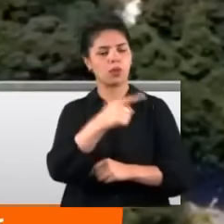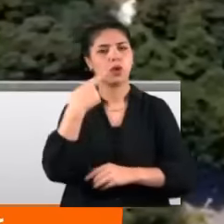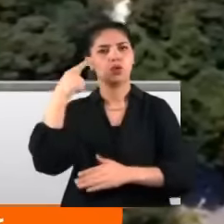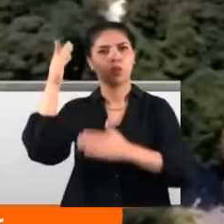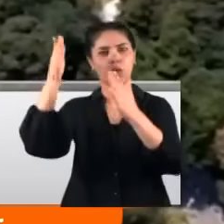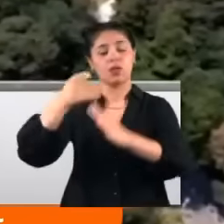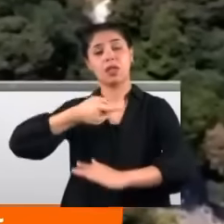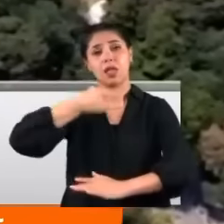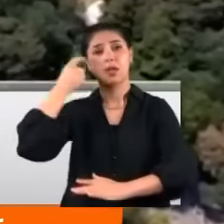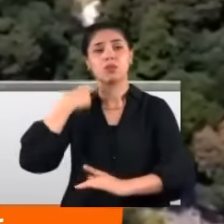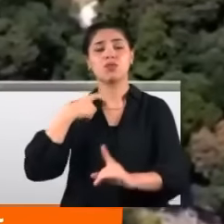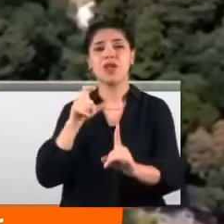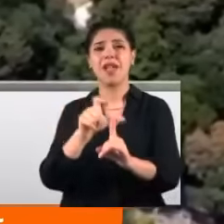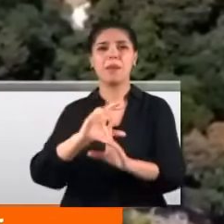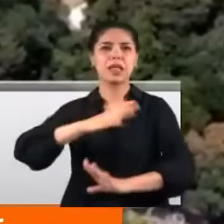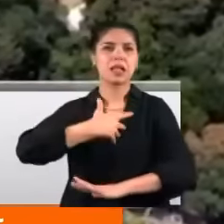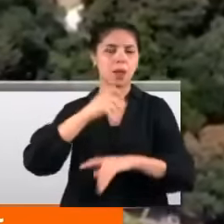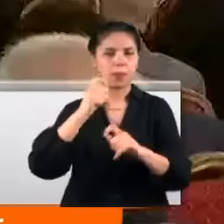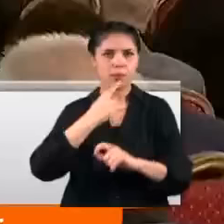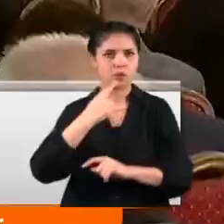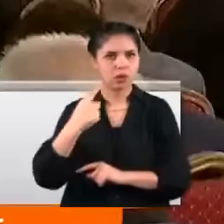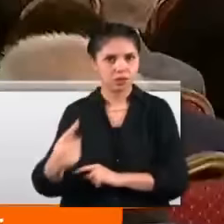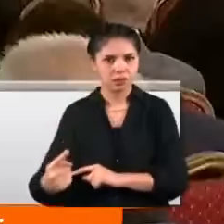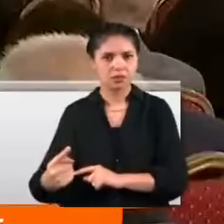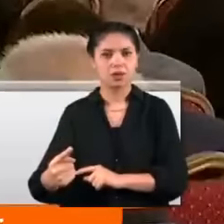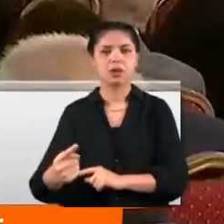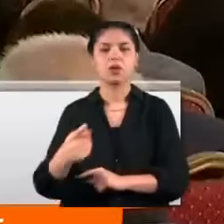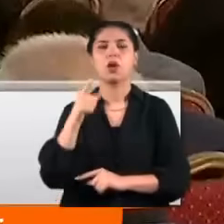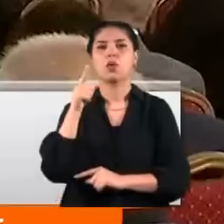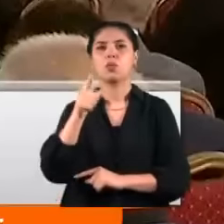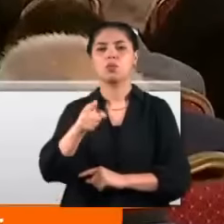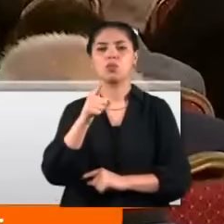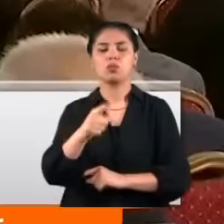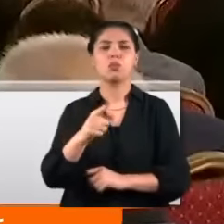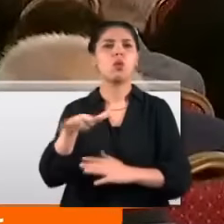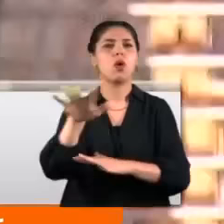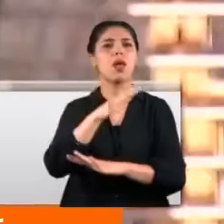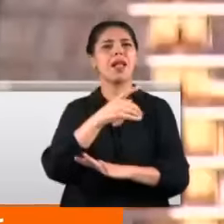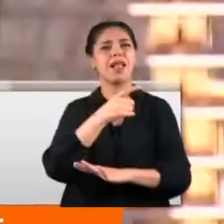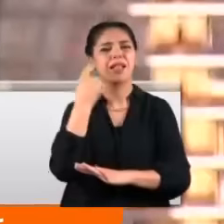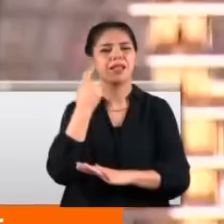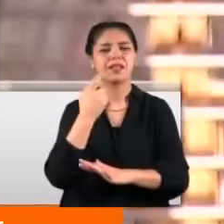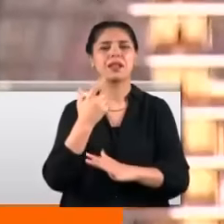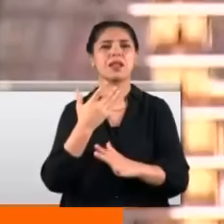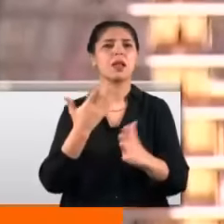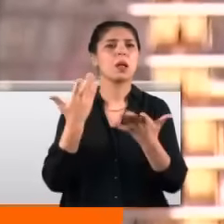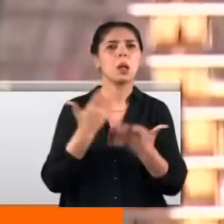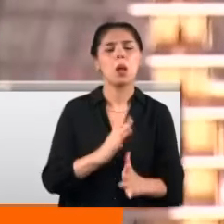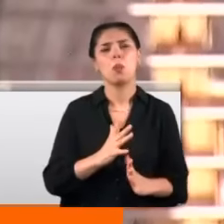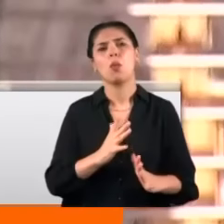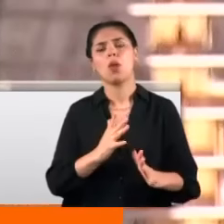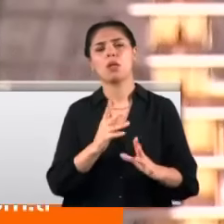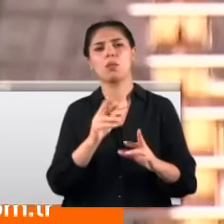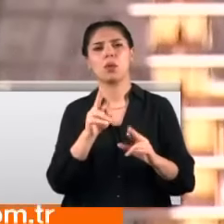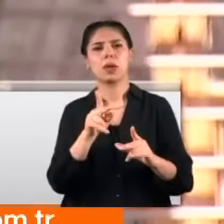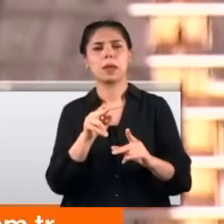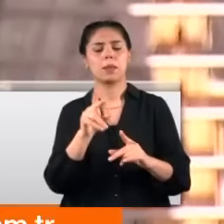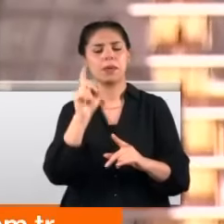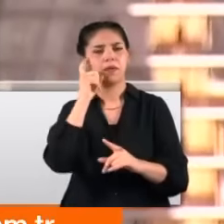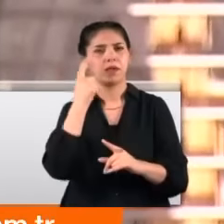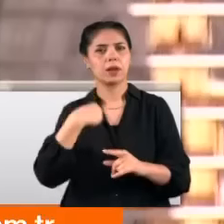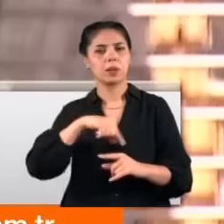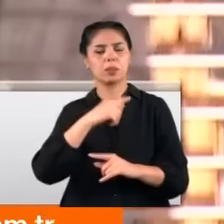ecdadın emanetlerine sahip çıkacağız derken reddi miras anlayışını da eleştirdi. Reddi miras anlayışı